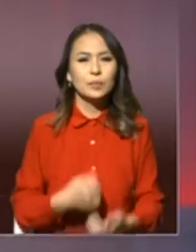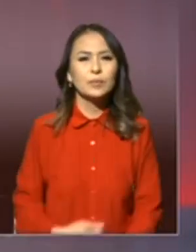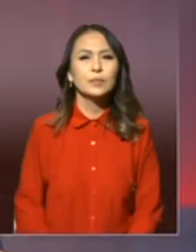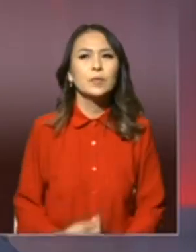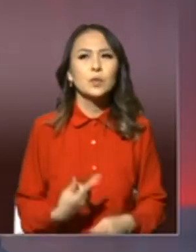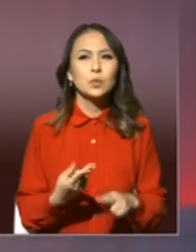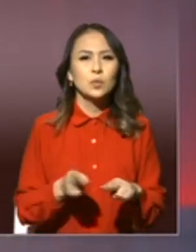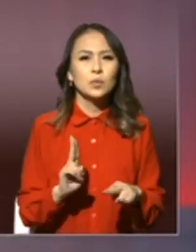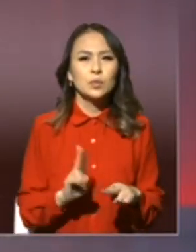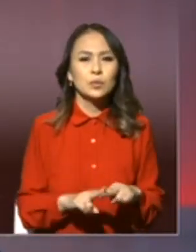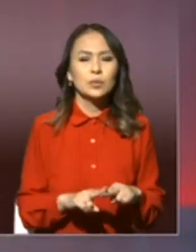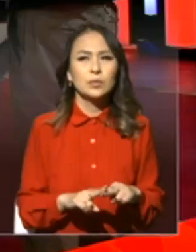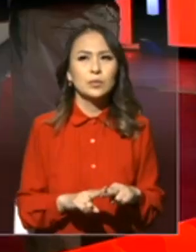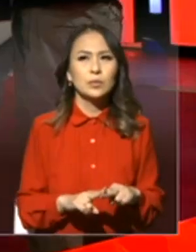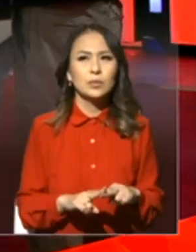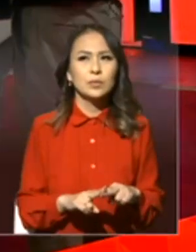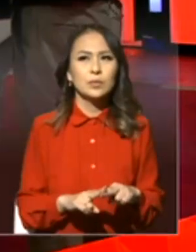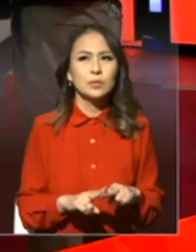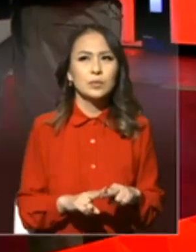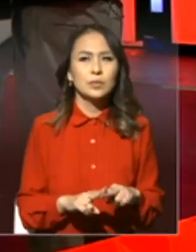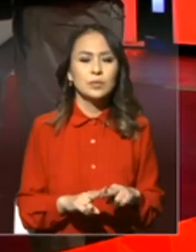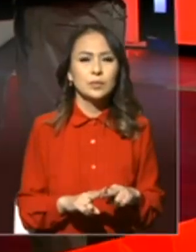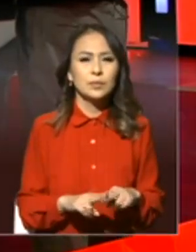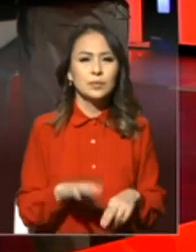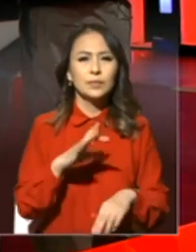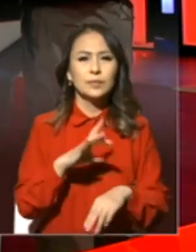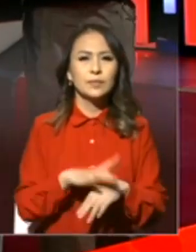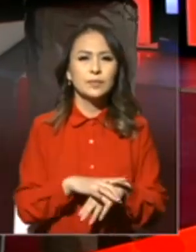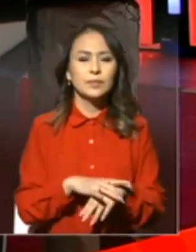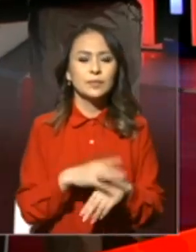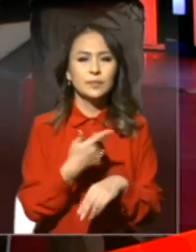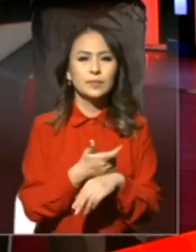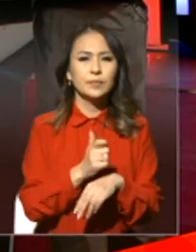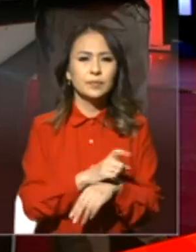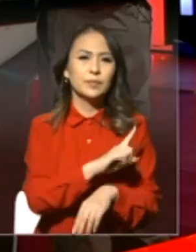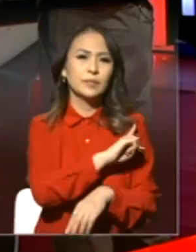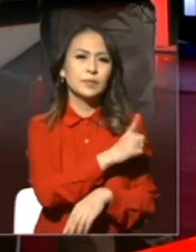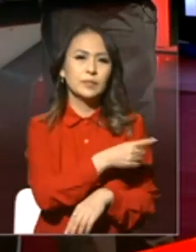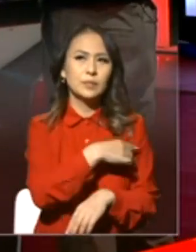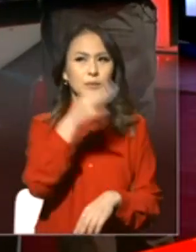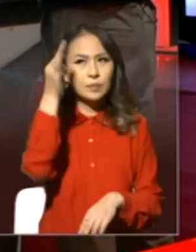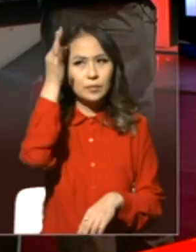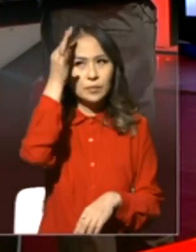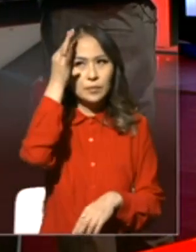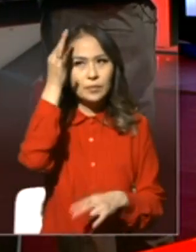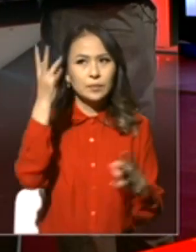Сондықтан бұл жерден осы факторларды өте қатты ескеру керек.